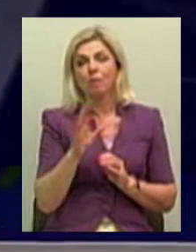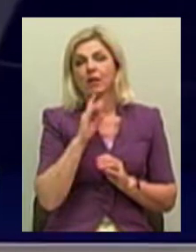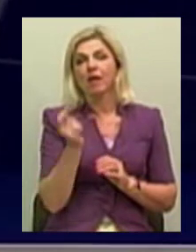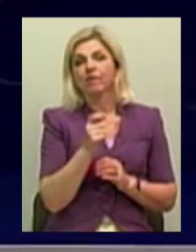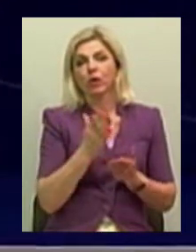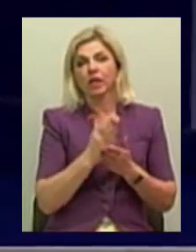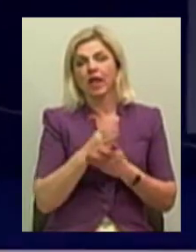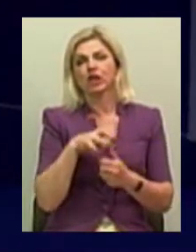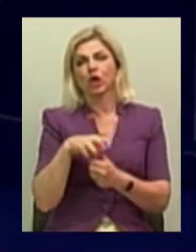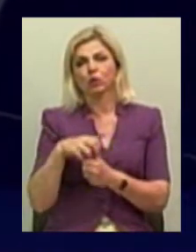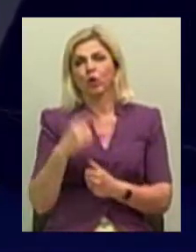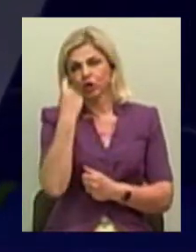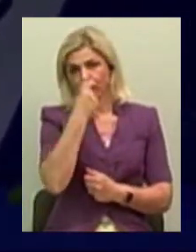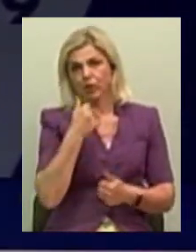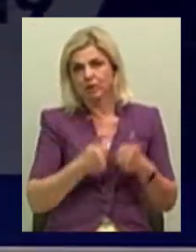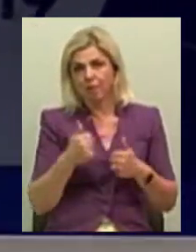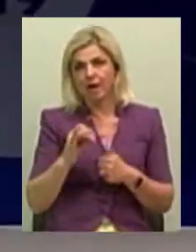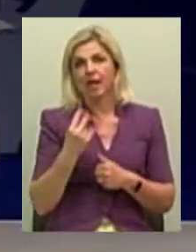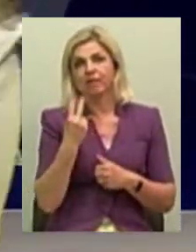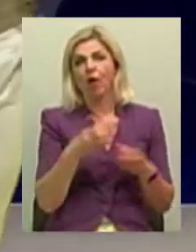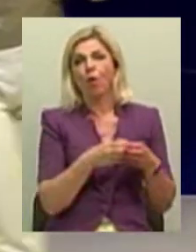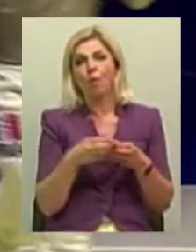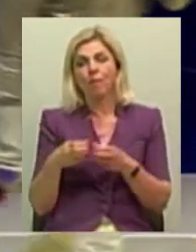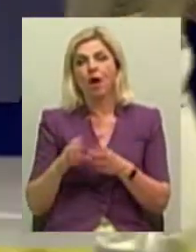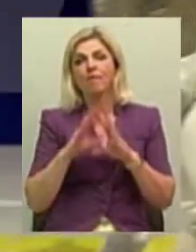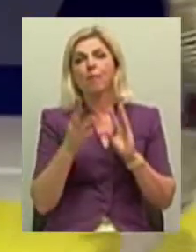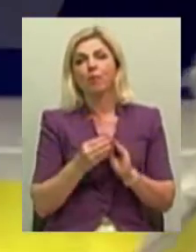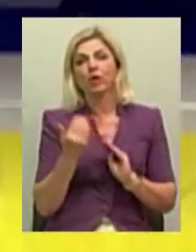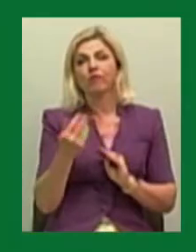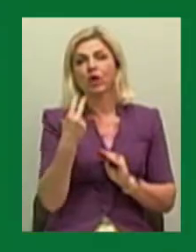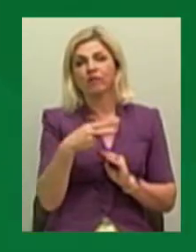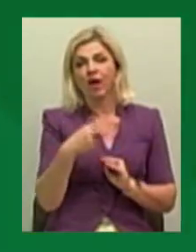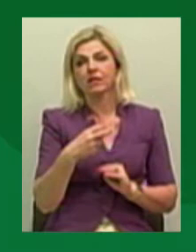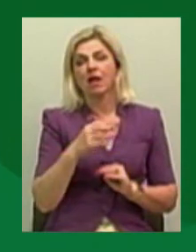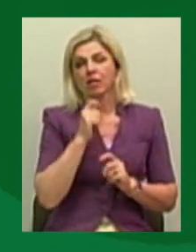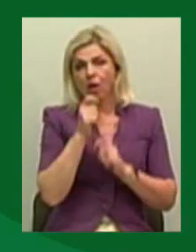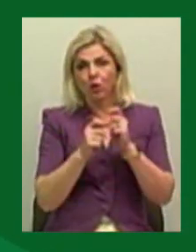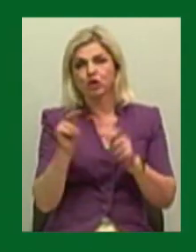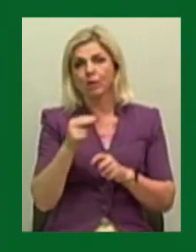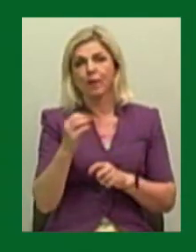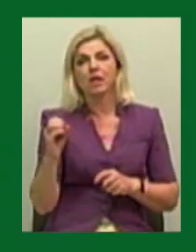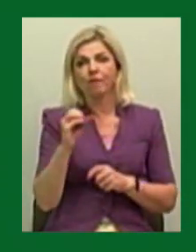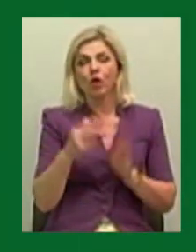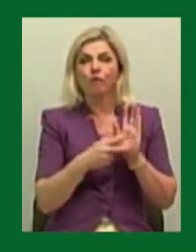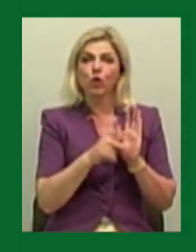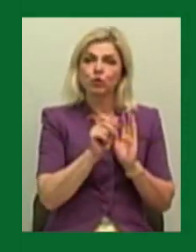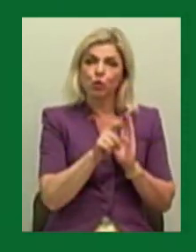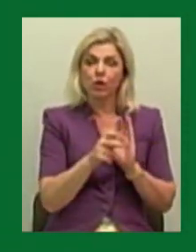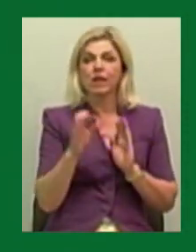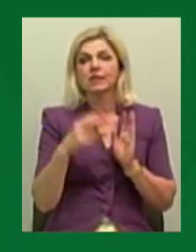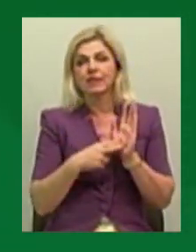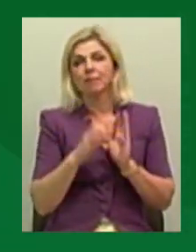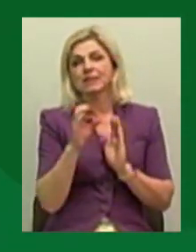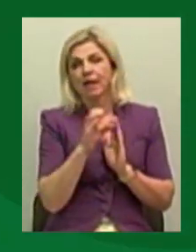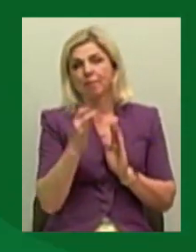6 титулів в індивідуальних змаганнях та 2 у командних. Загалом у її активі 20 нагород чемпіонатів Європи, 8 золотих медалей, 7 срібних та